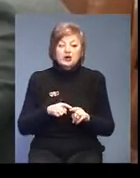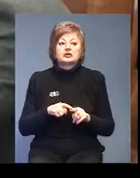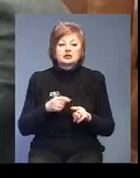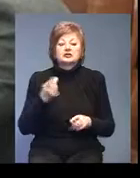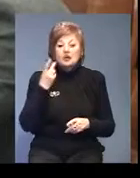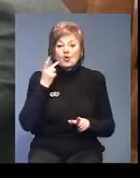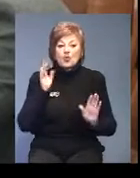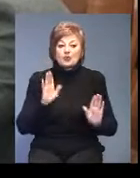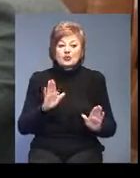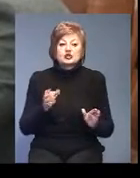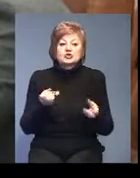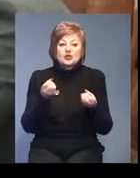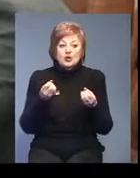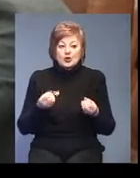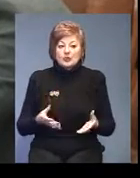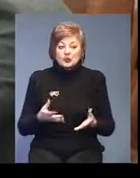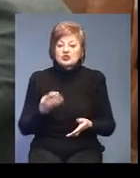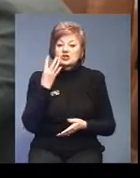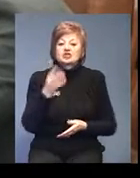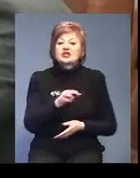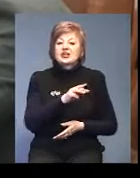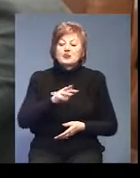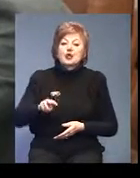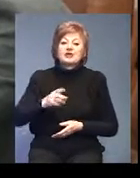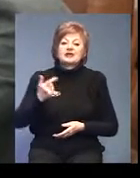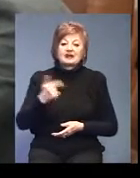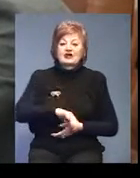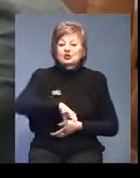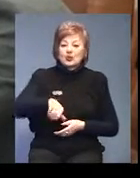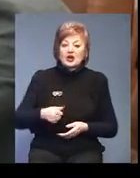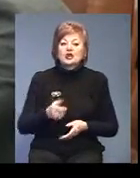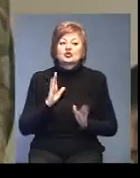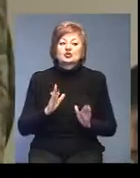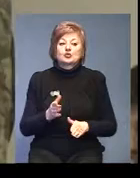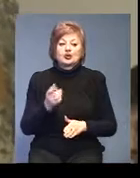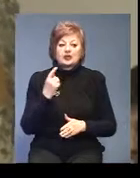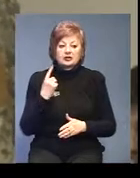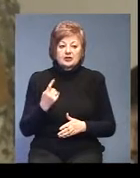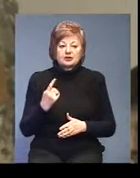хотіли вкрасти просто 4 мільйони гривень тільки на одному тему.